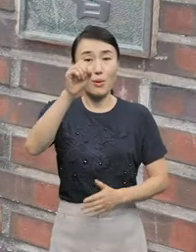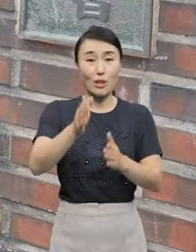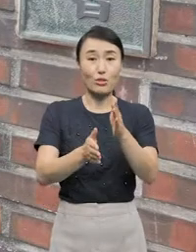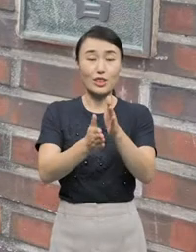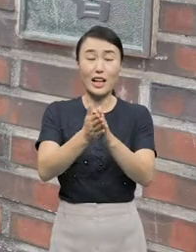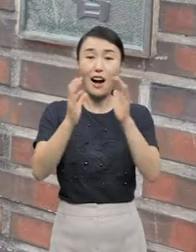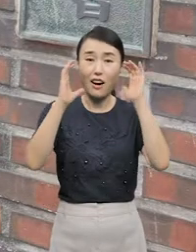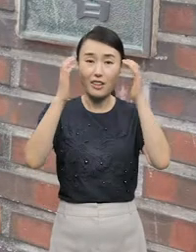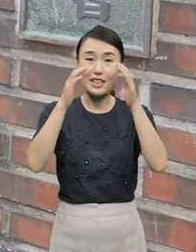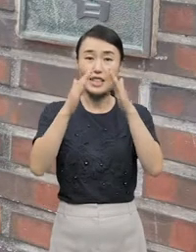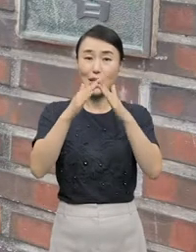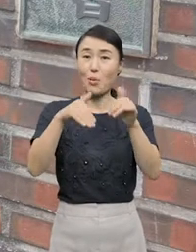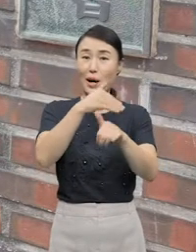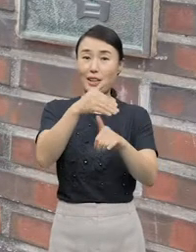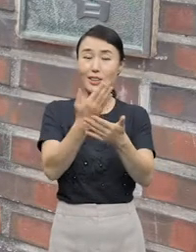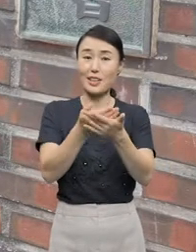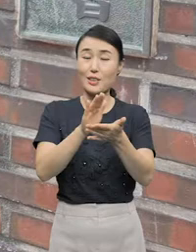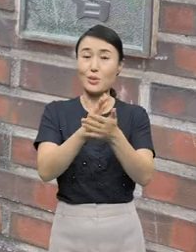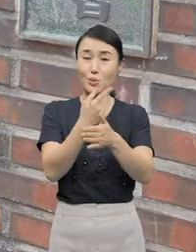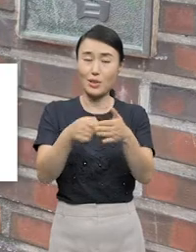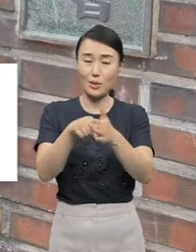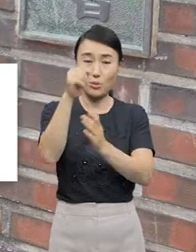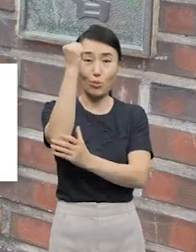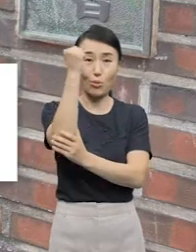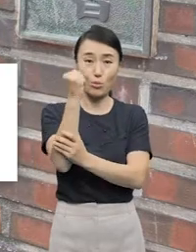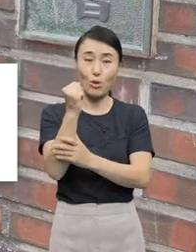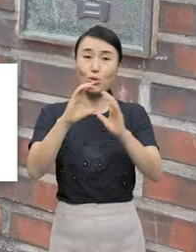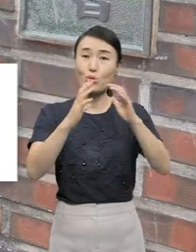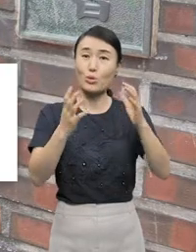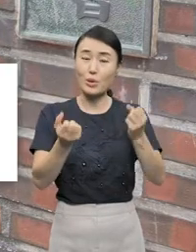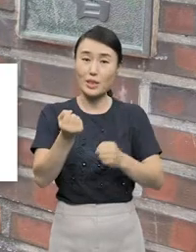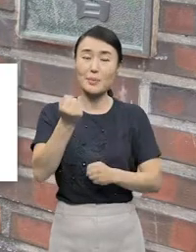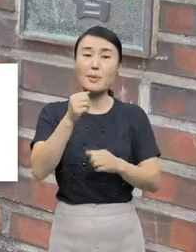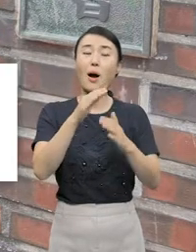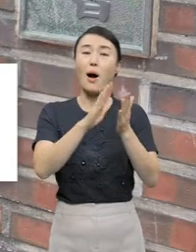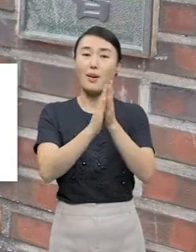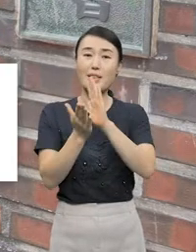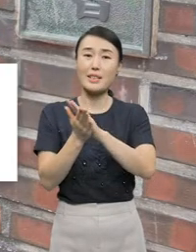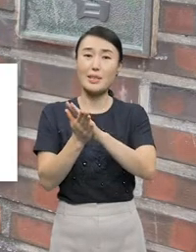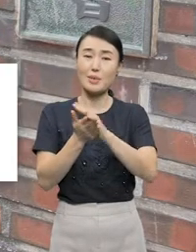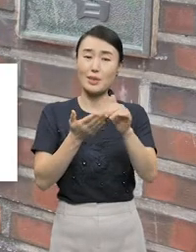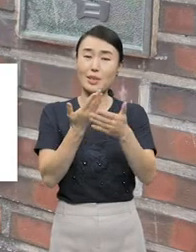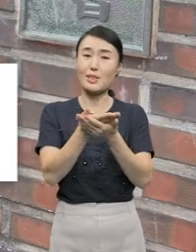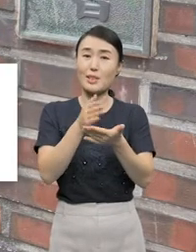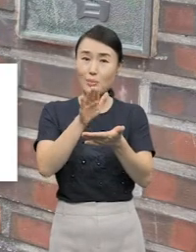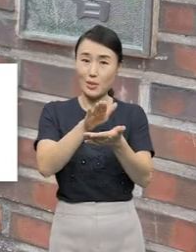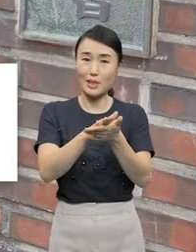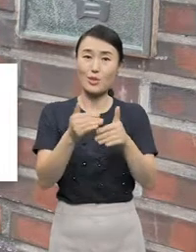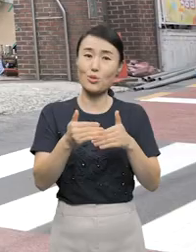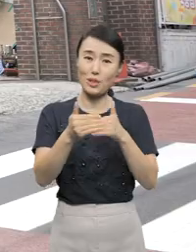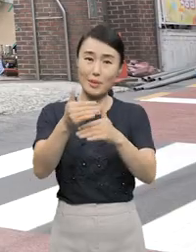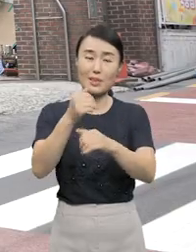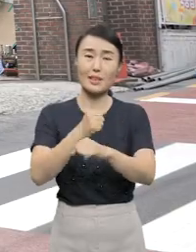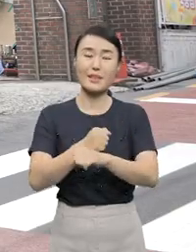광주시가 보육 환경 개선을 위해 노후 국공립 어린이집을 대상으로 그린 리모델링을 추진합니다.